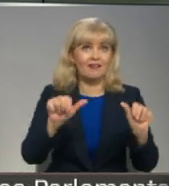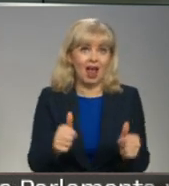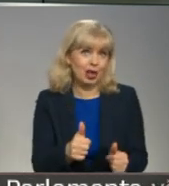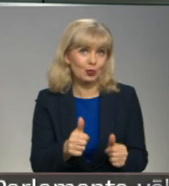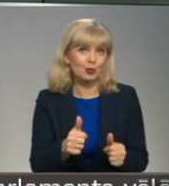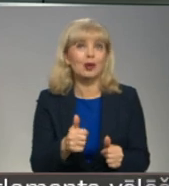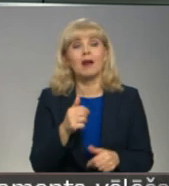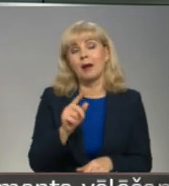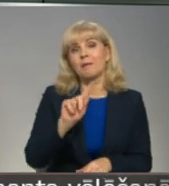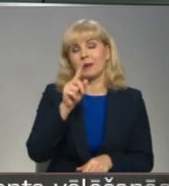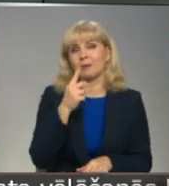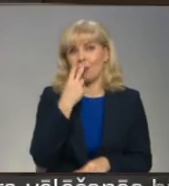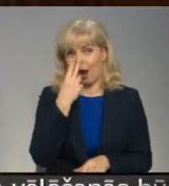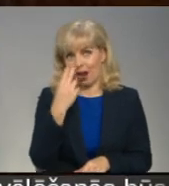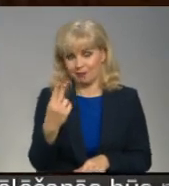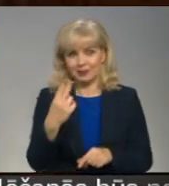pirmajos iespaidos.